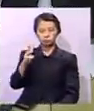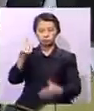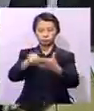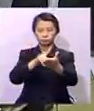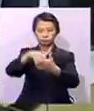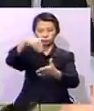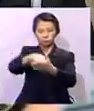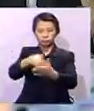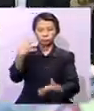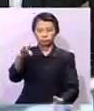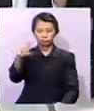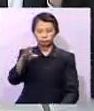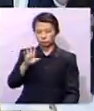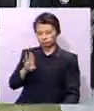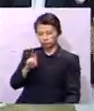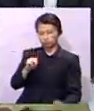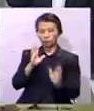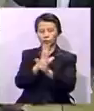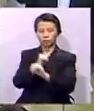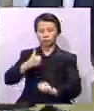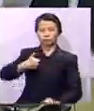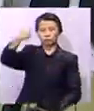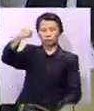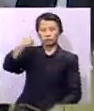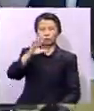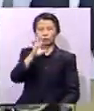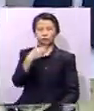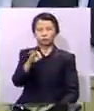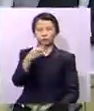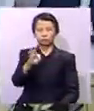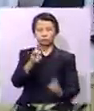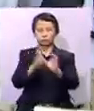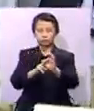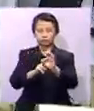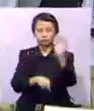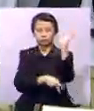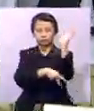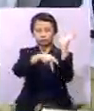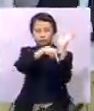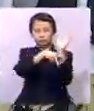Pelaraya Umum ke-14 pula, BN Sarawak menang 19 kerusi Parlimen.